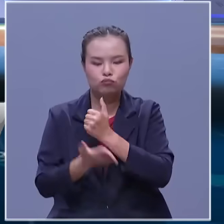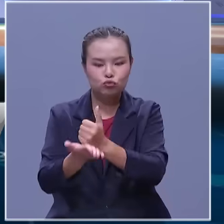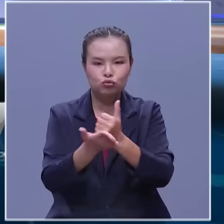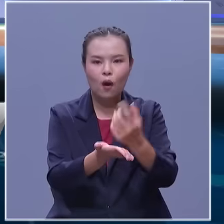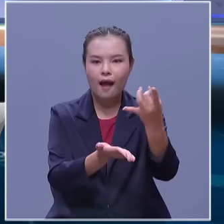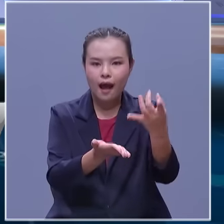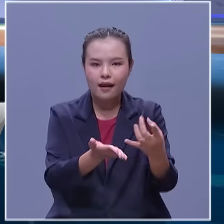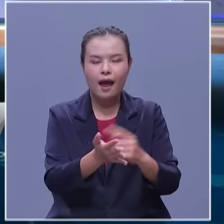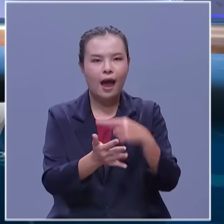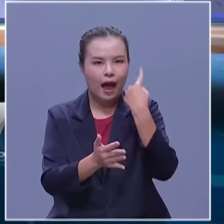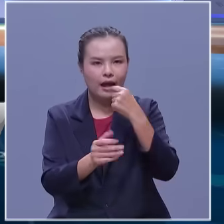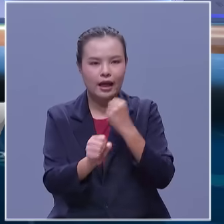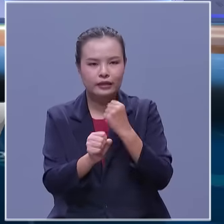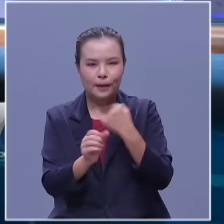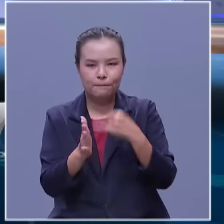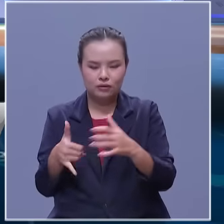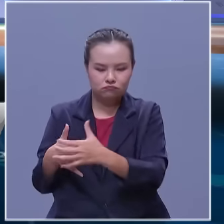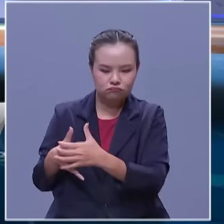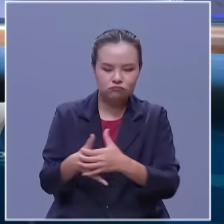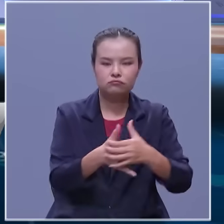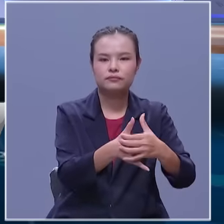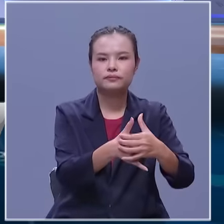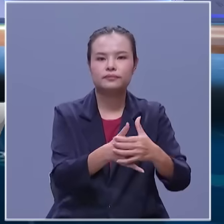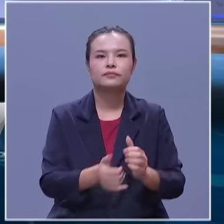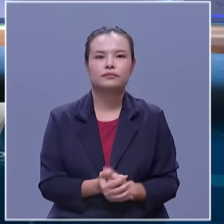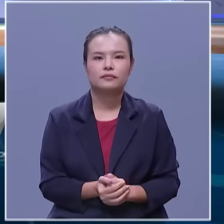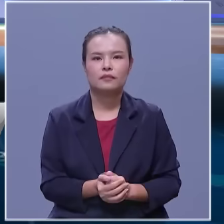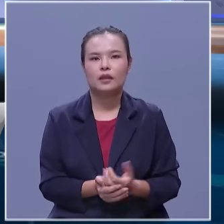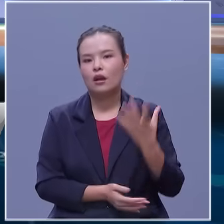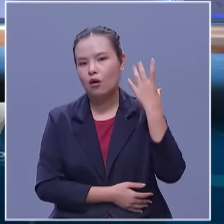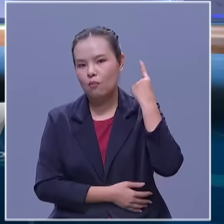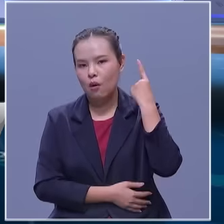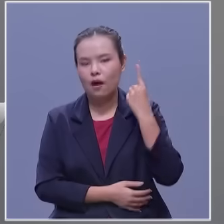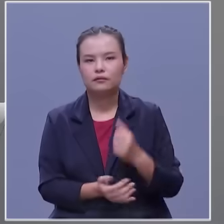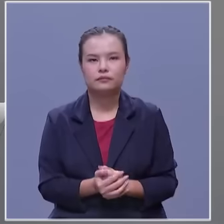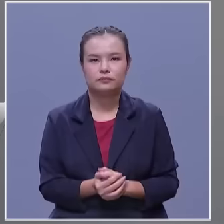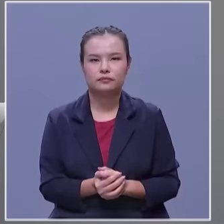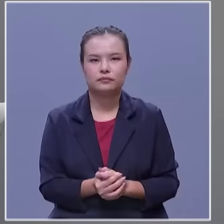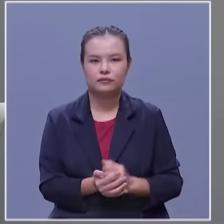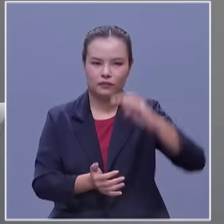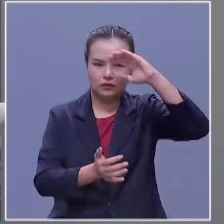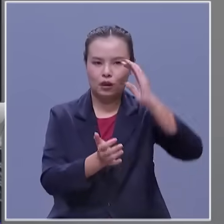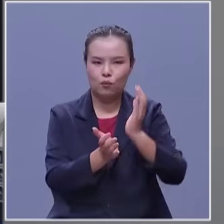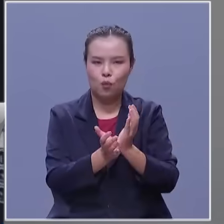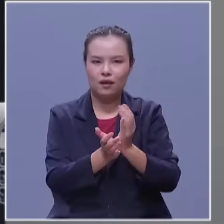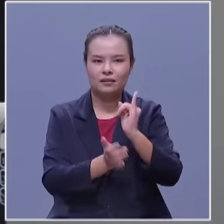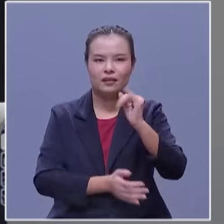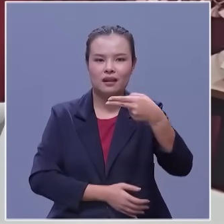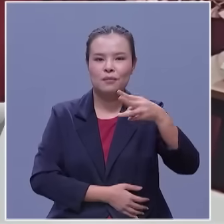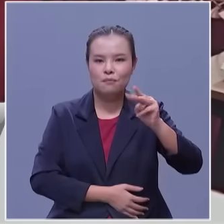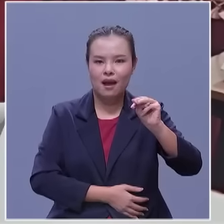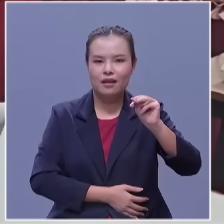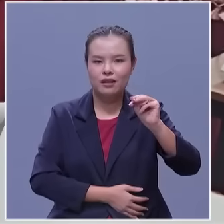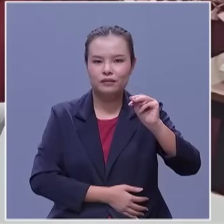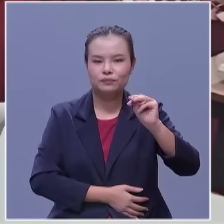ยังไงใครเกี่ยวข้องในการพาเสียแป้งหลบหนีอ่ะนะคะย้อนกลับไปเมื่อวานนี้ค่ะทางเจ้าหน้าที่ตำรวจได้พาตัวไหมหรือว่า